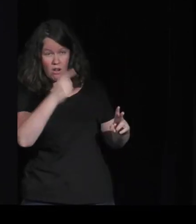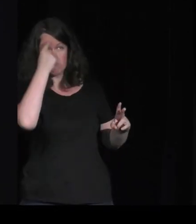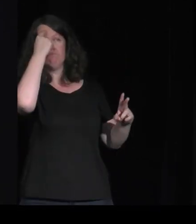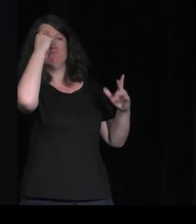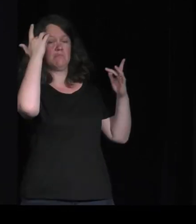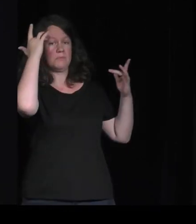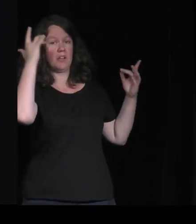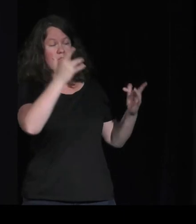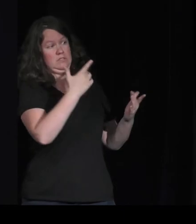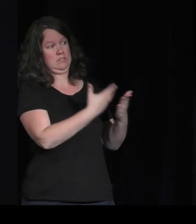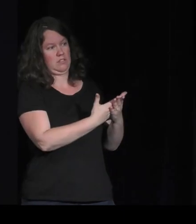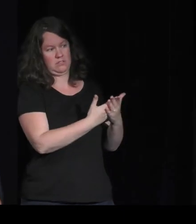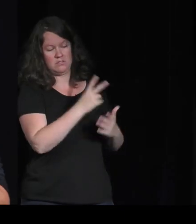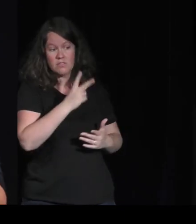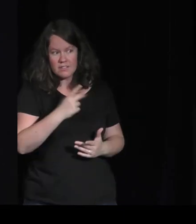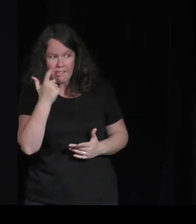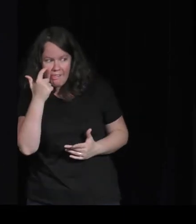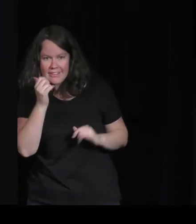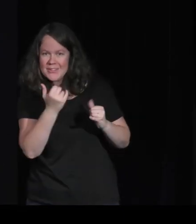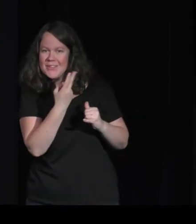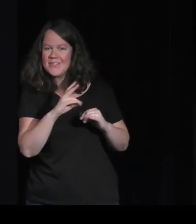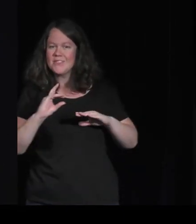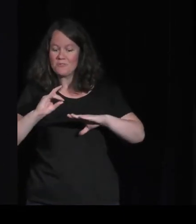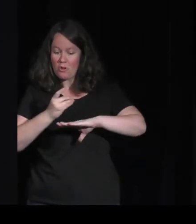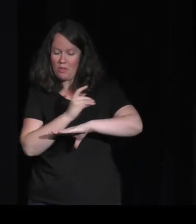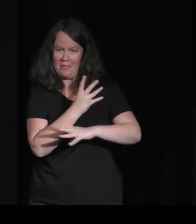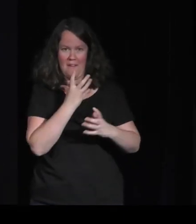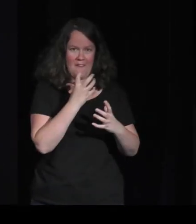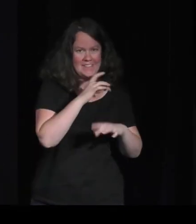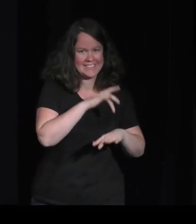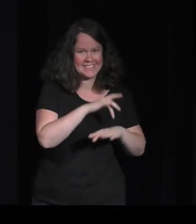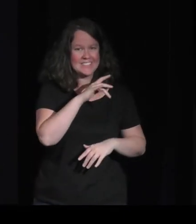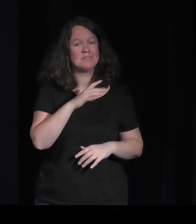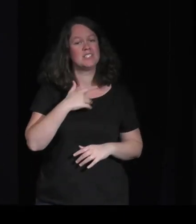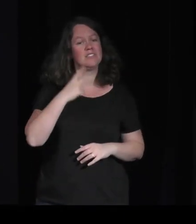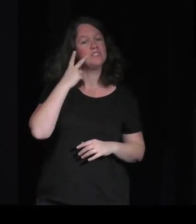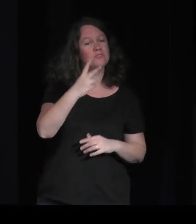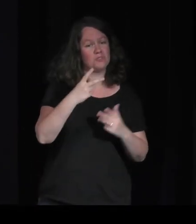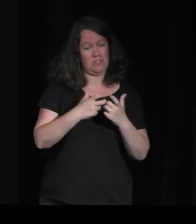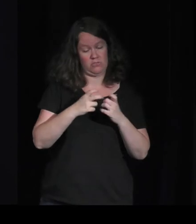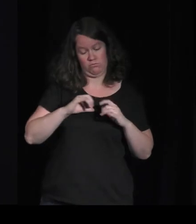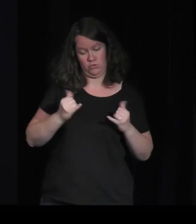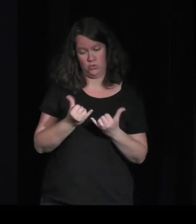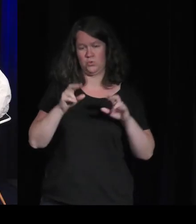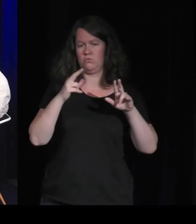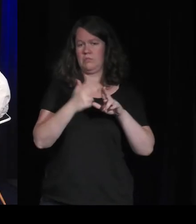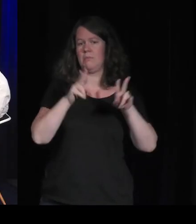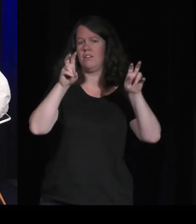il me tarde d jouer. Mais c'est inscrit là-dedans. Mais on voit, je ne pas, j'avais vu une proposition d'un jeu qui s'appelait The Mountain. C'était une appli